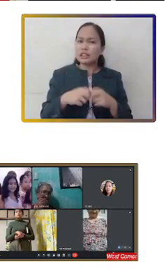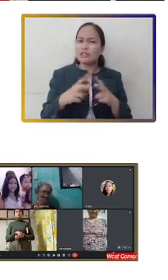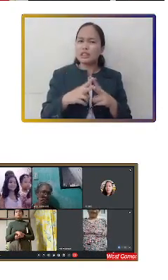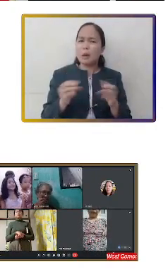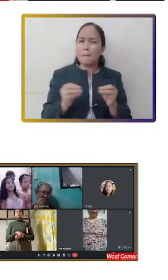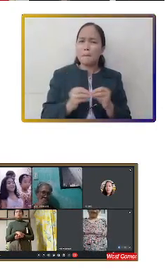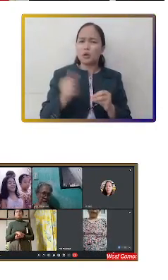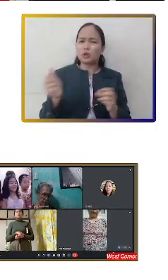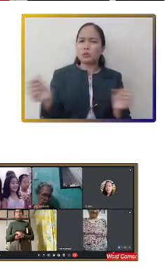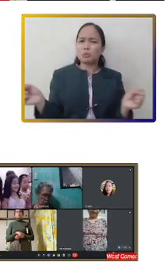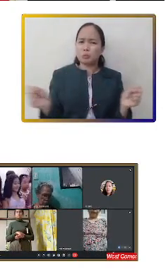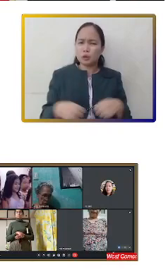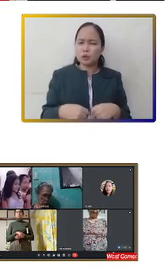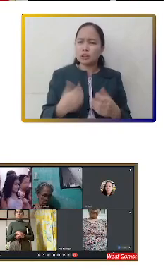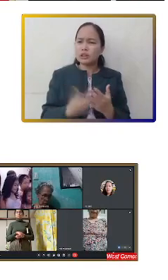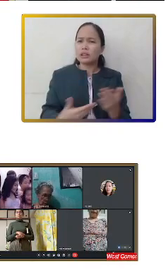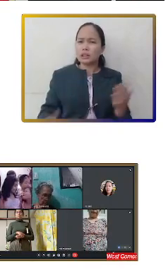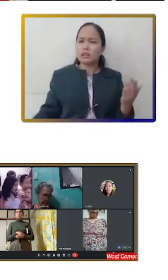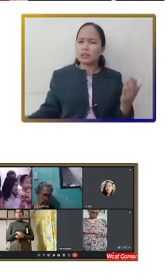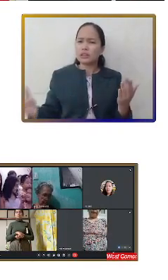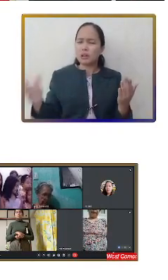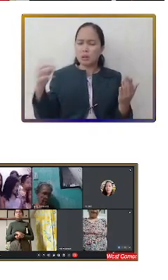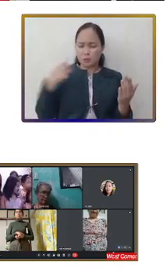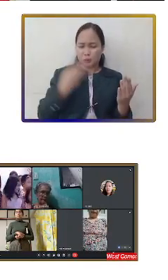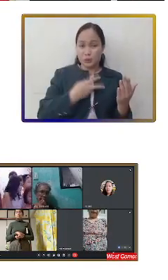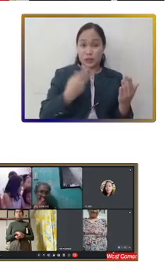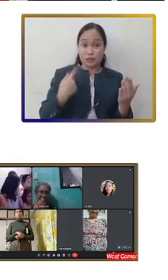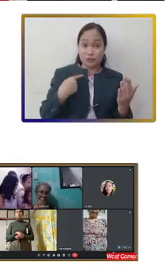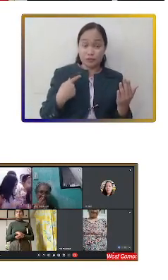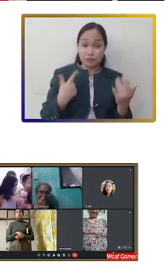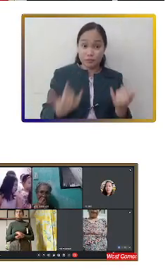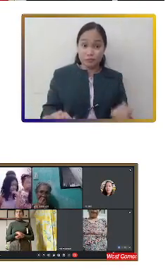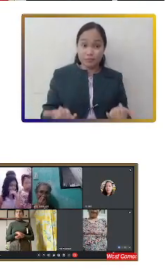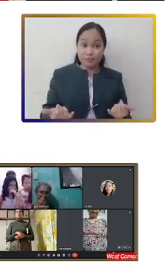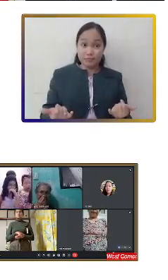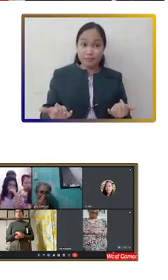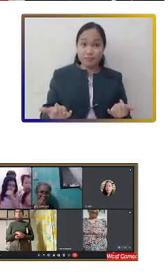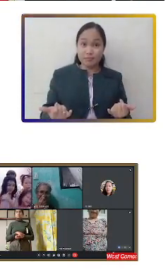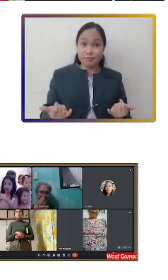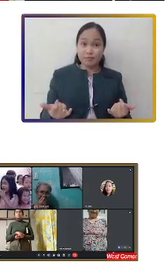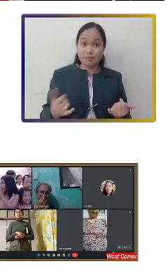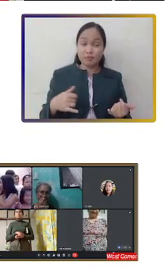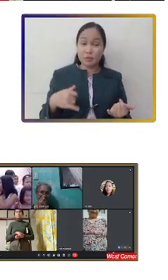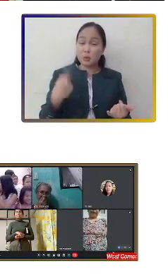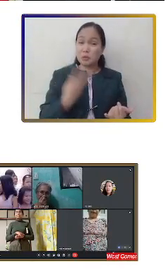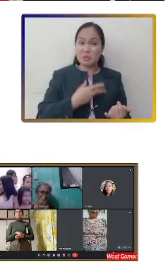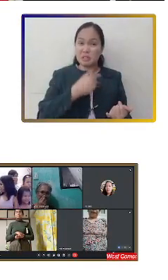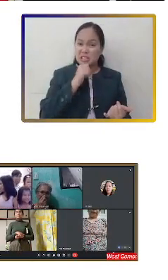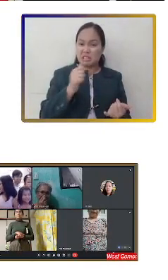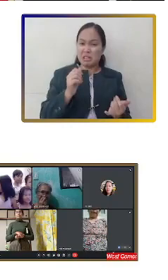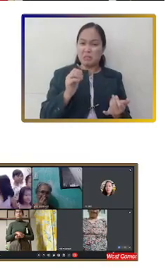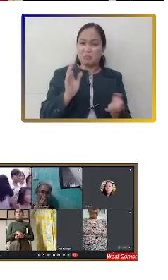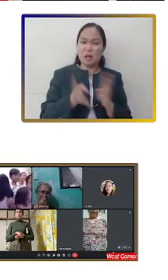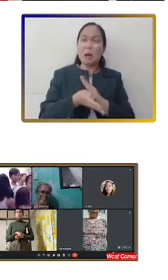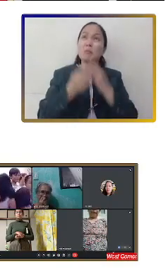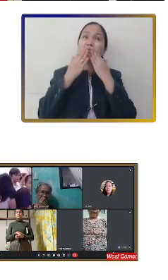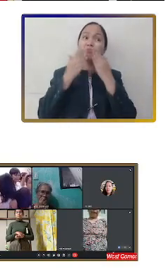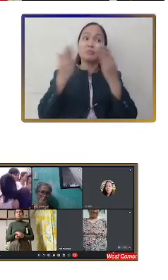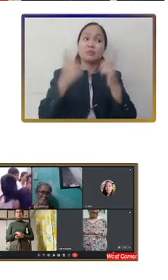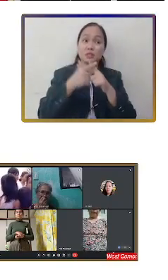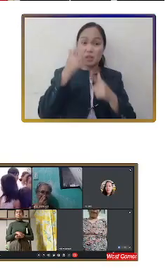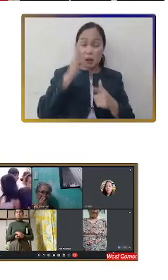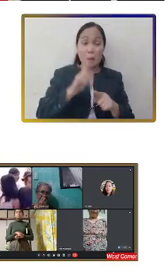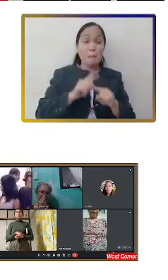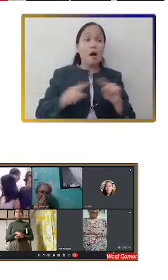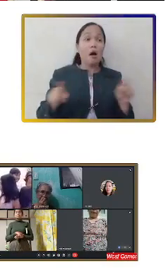thing, akala things na meron tayo, na tinatamasa po natin ngayon, hindi na natin pinasasalamat sa Panginoon. Pero alam natin mga kapatid,